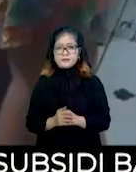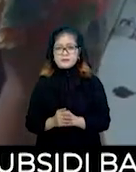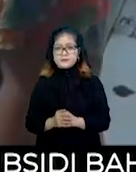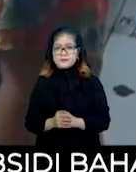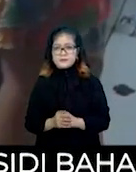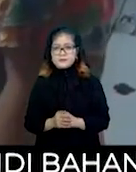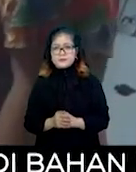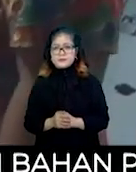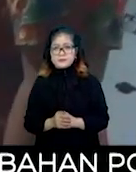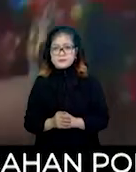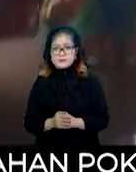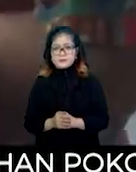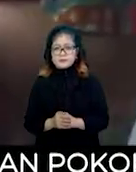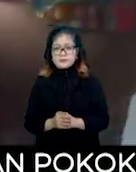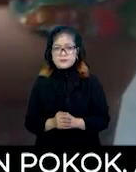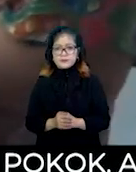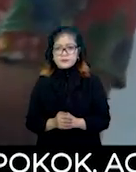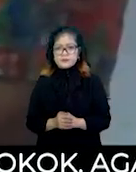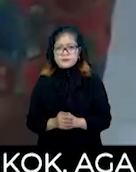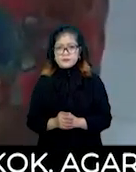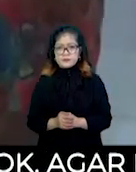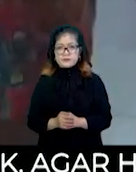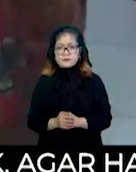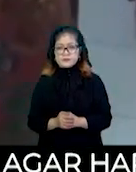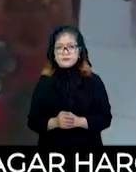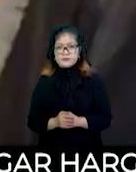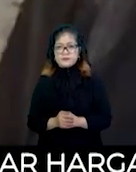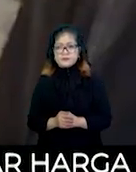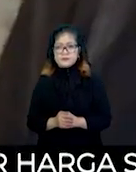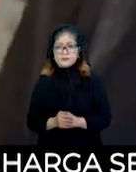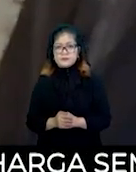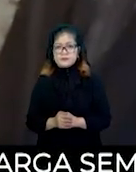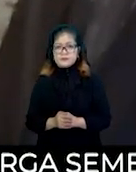Dari Surabaya, Jawa Timur dan Depok, Jawa Barat, tim kontributor iNews melaporkan.